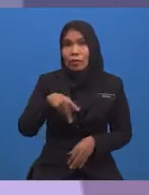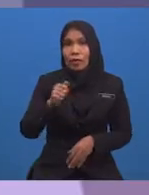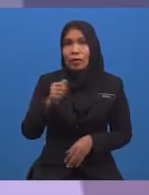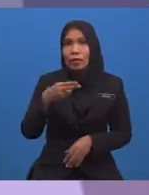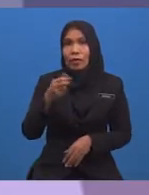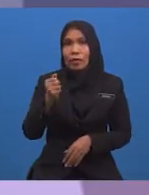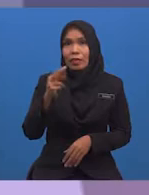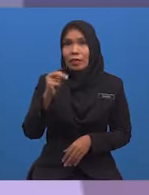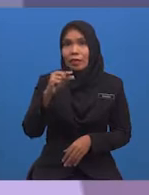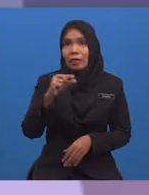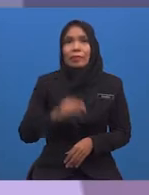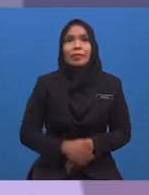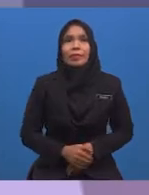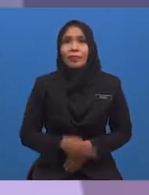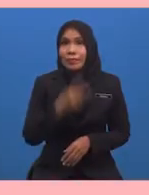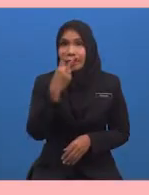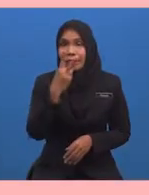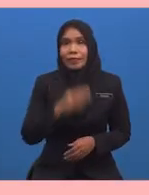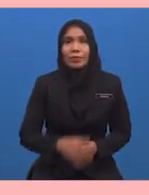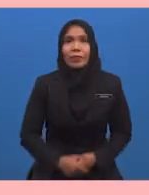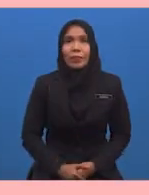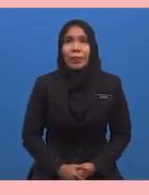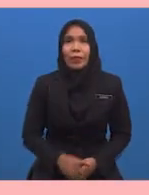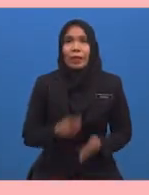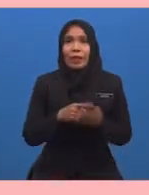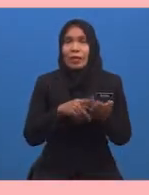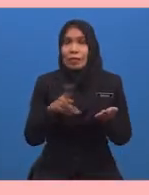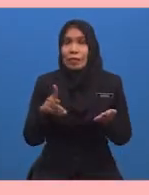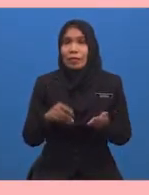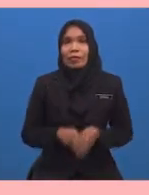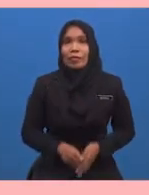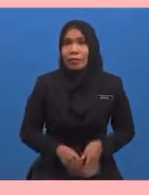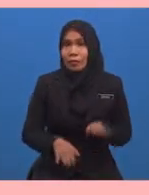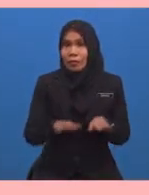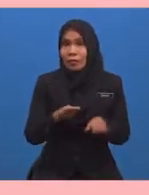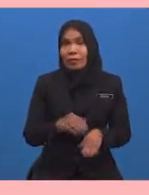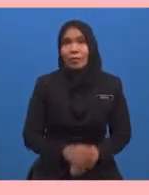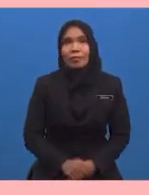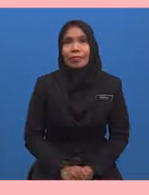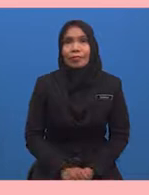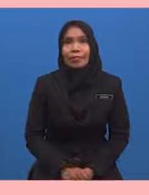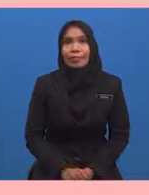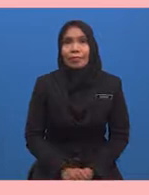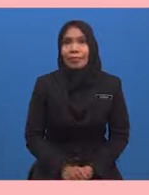Murid-murid, lihat pada paparan gambar. Apakah sungai tersebut?